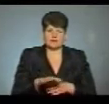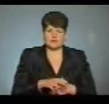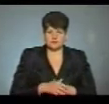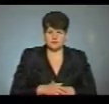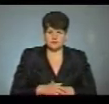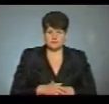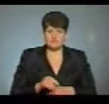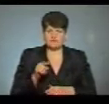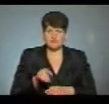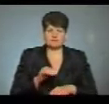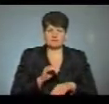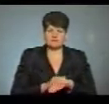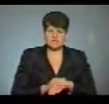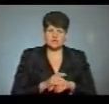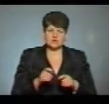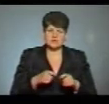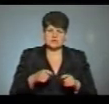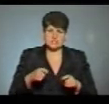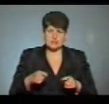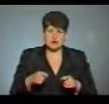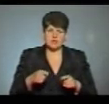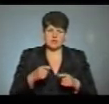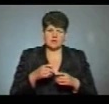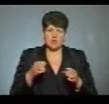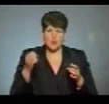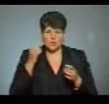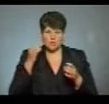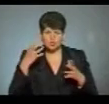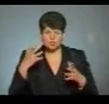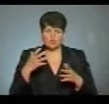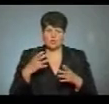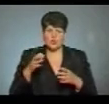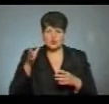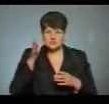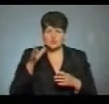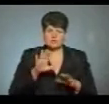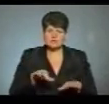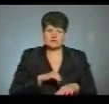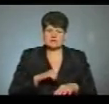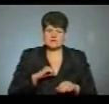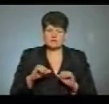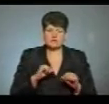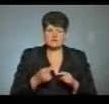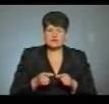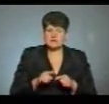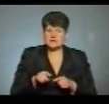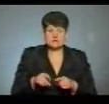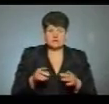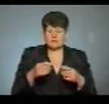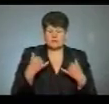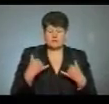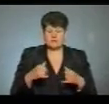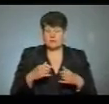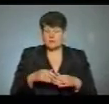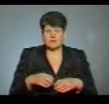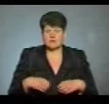Він фактично затягує паски на шиї культури, освіти, місцевого самоврядування. І це катастрофа.